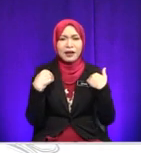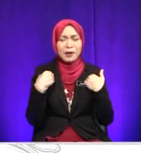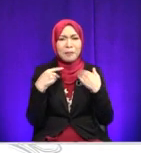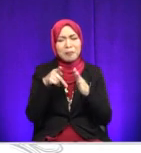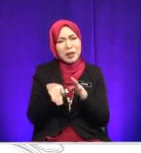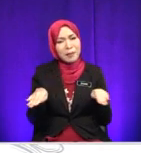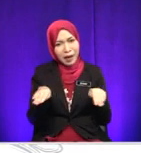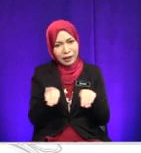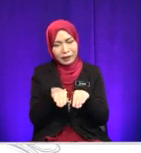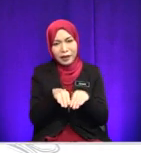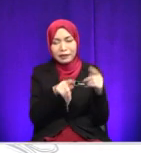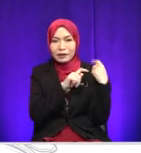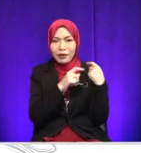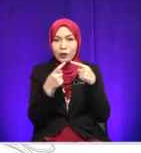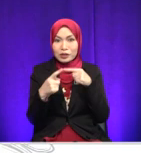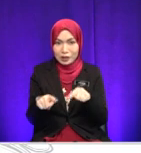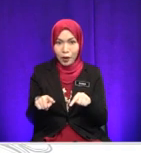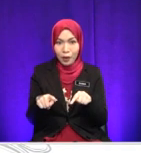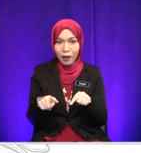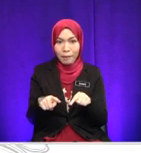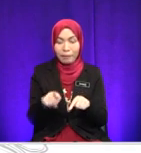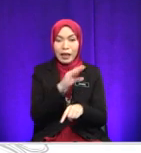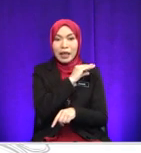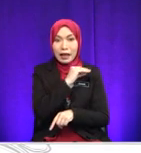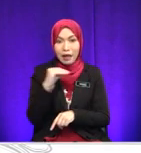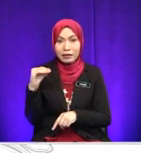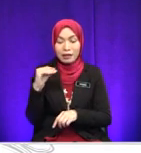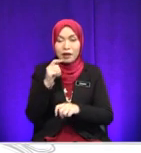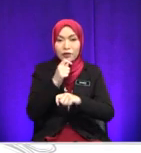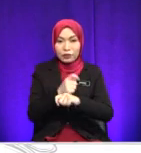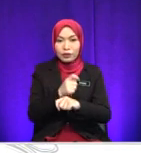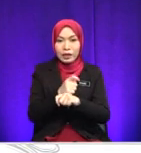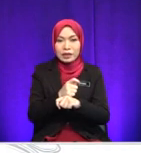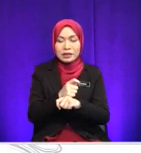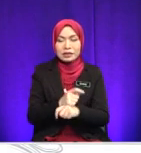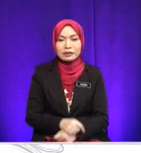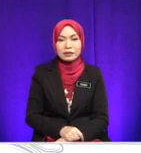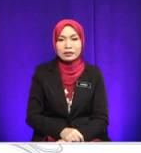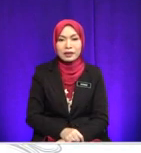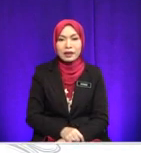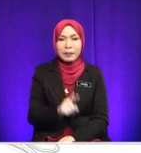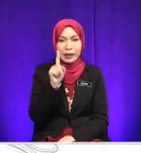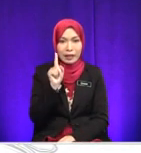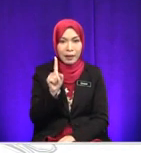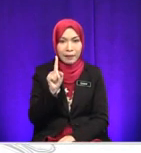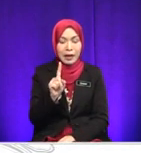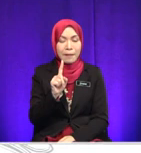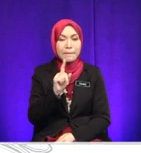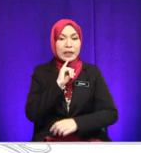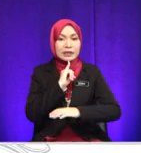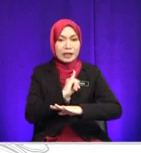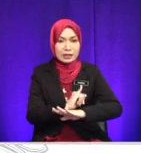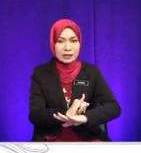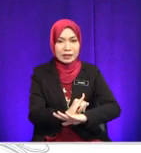dan tugas. Antara tugasnya ialah treaty, perjanjian dan konvensyen dengan negara lain